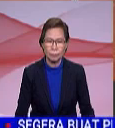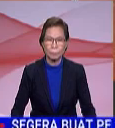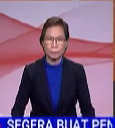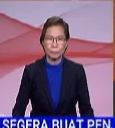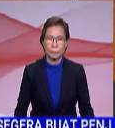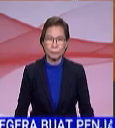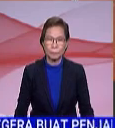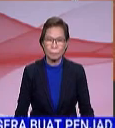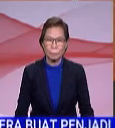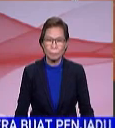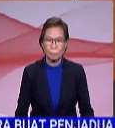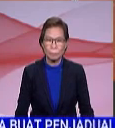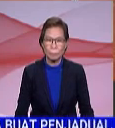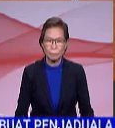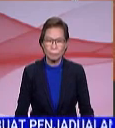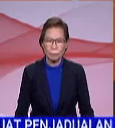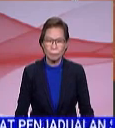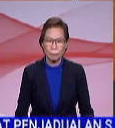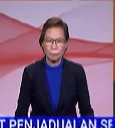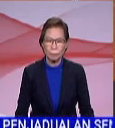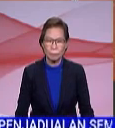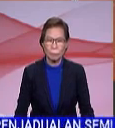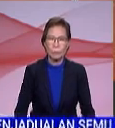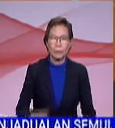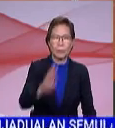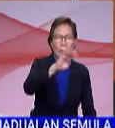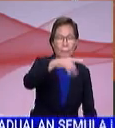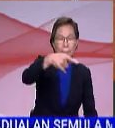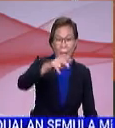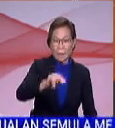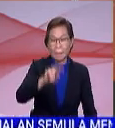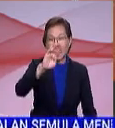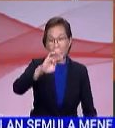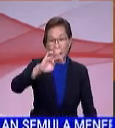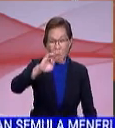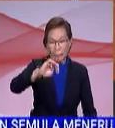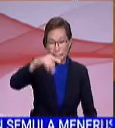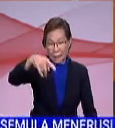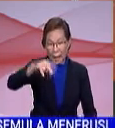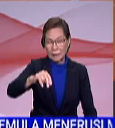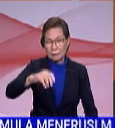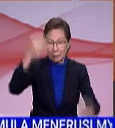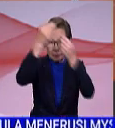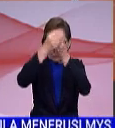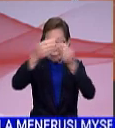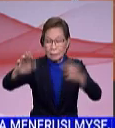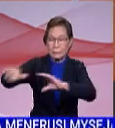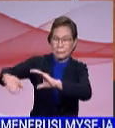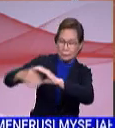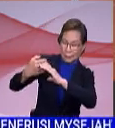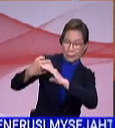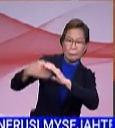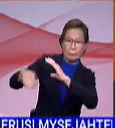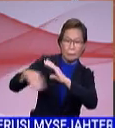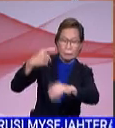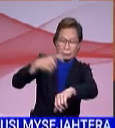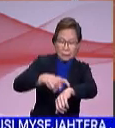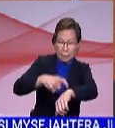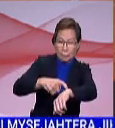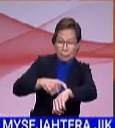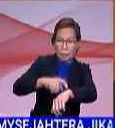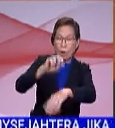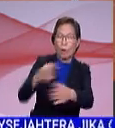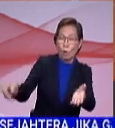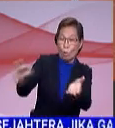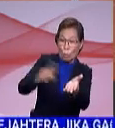information MKN, MKN also send information. So when the time come, you say